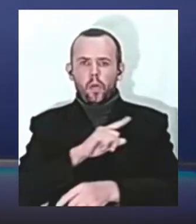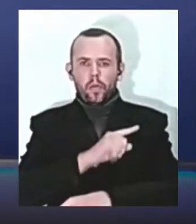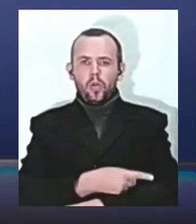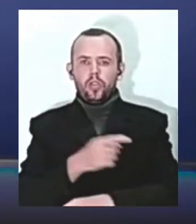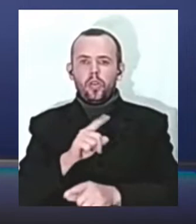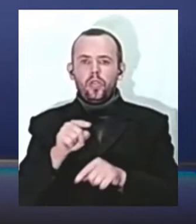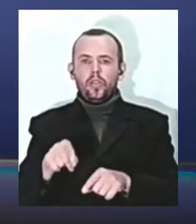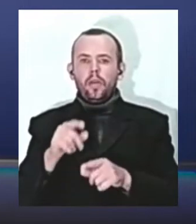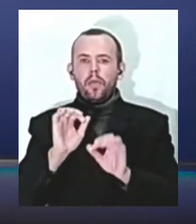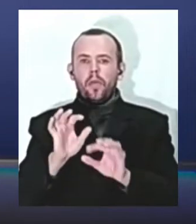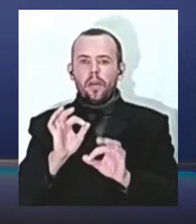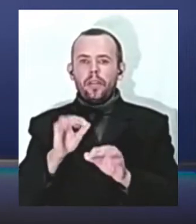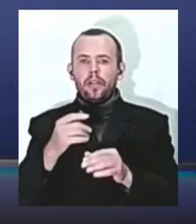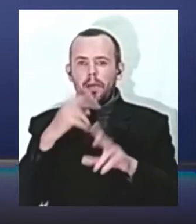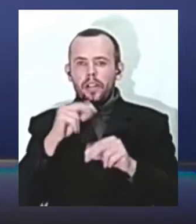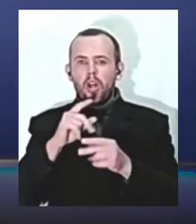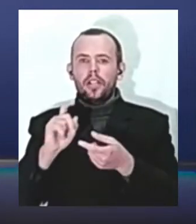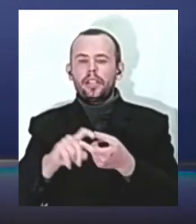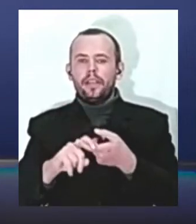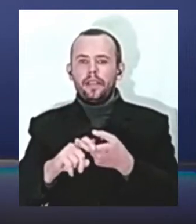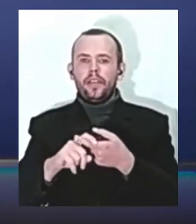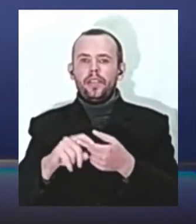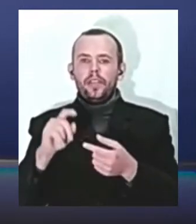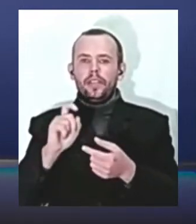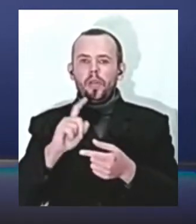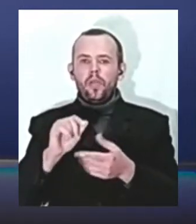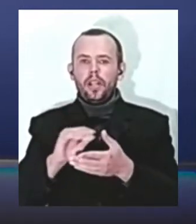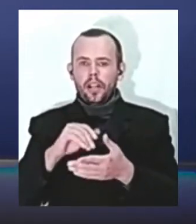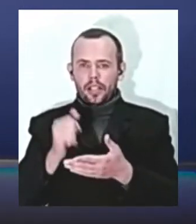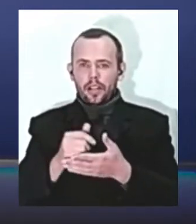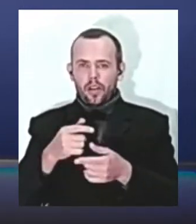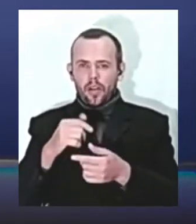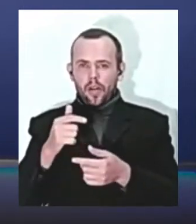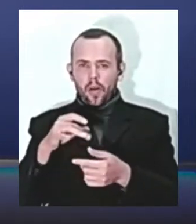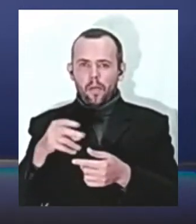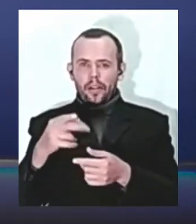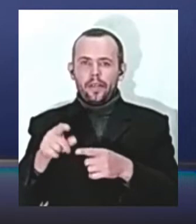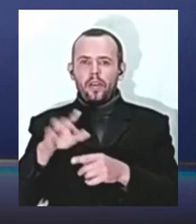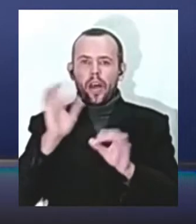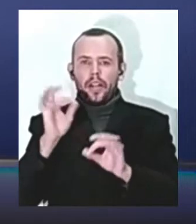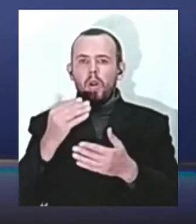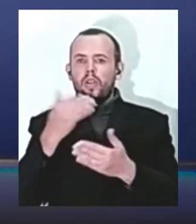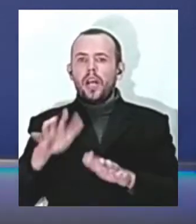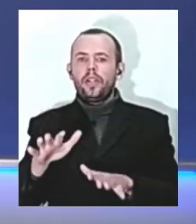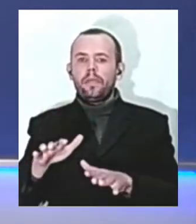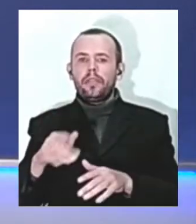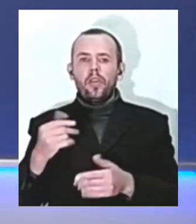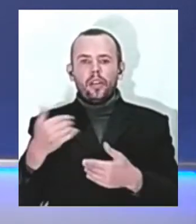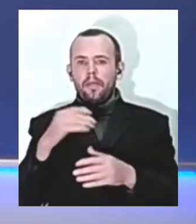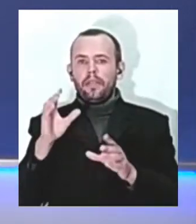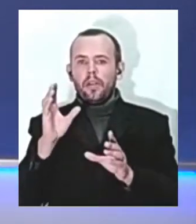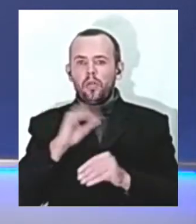Ми намагалися зв'язатися з головами тих громад, які посіли в цьому рейтингу останні місця. Нам вдалося зв'язатися